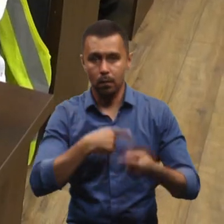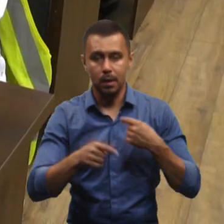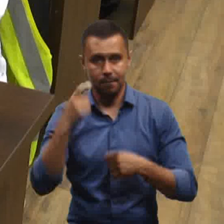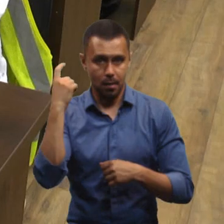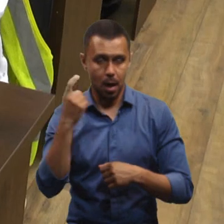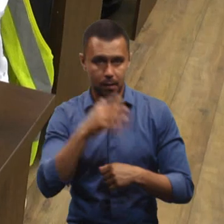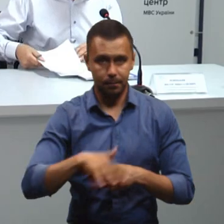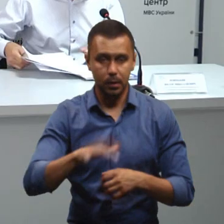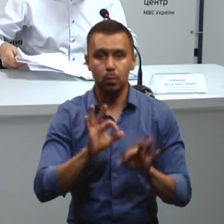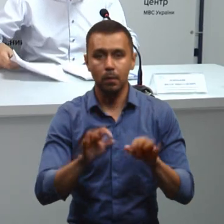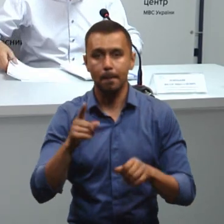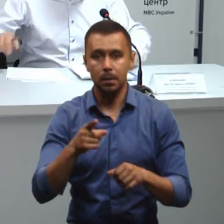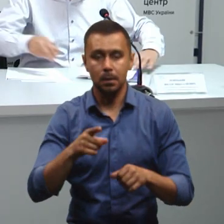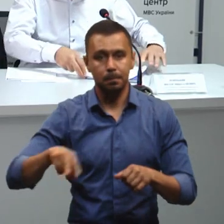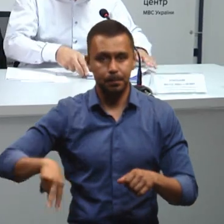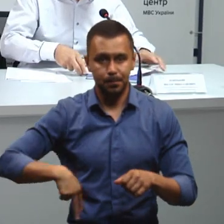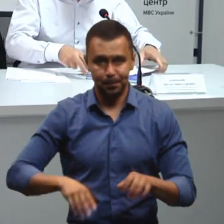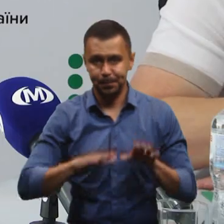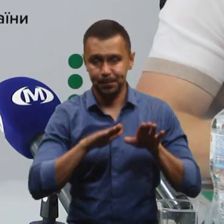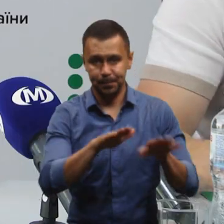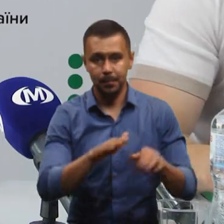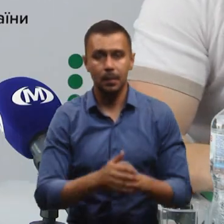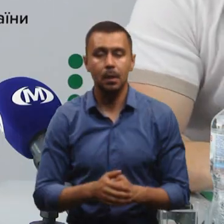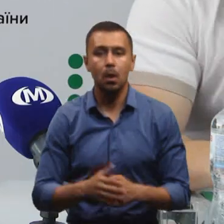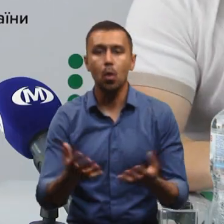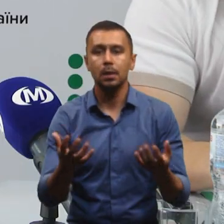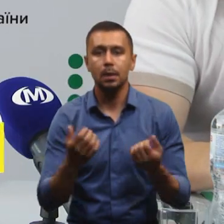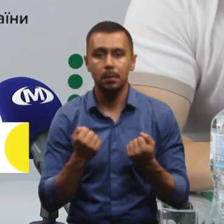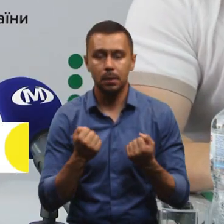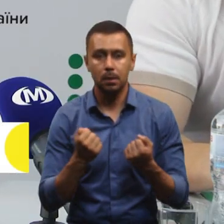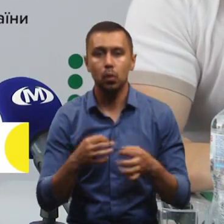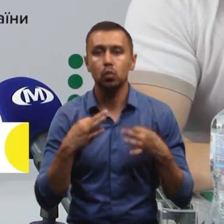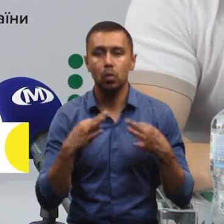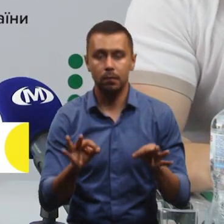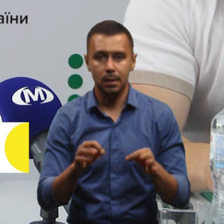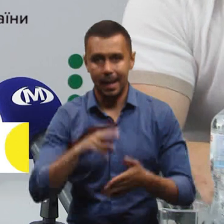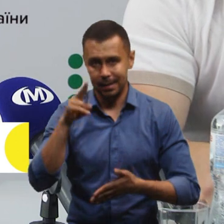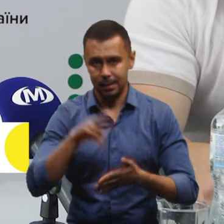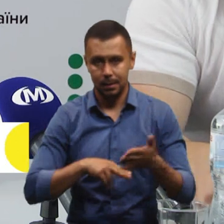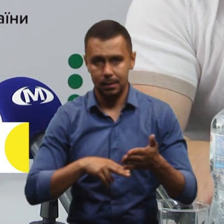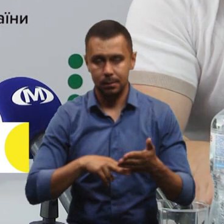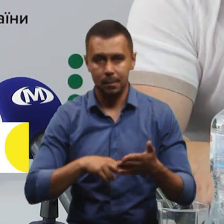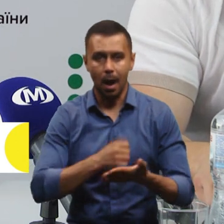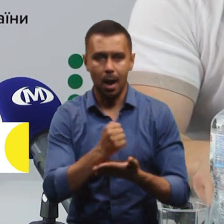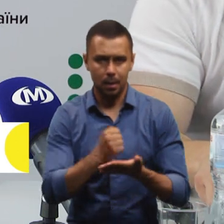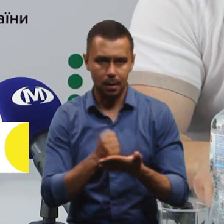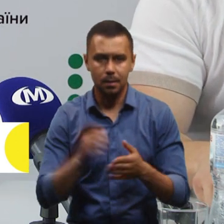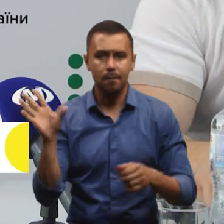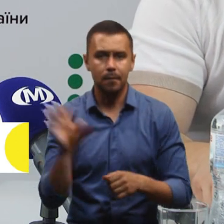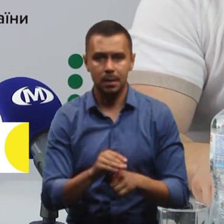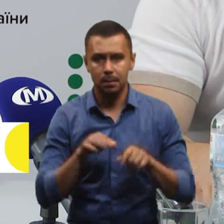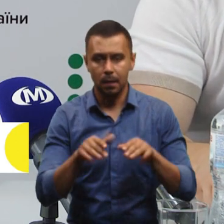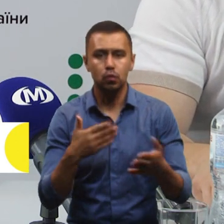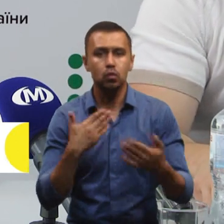в Харків, розповідає його перший проректор Олександр Боргунов. Отримали і дозвіл, і ліцензійні, і акредитаційні всі